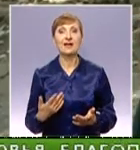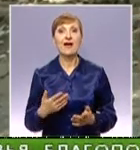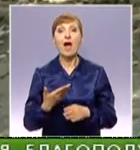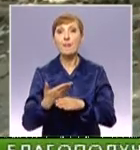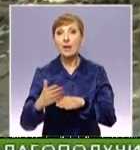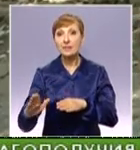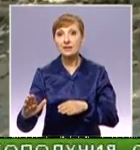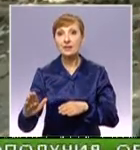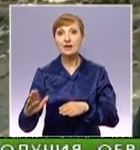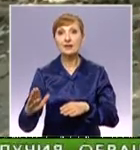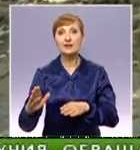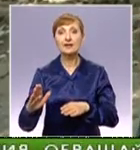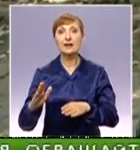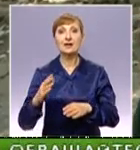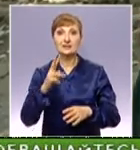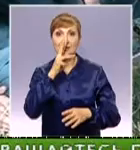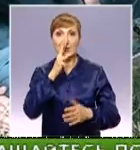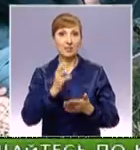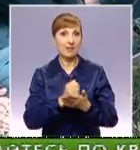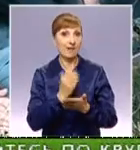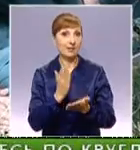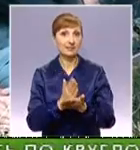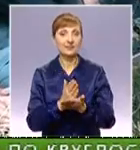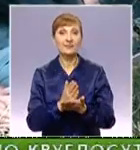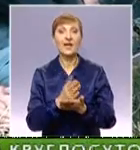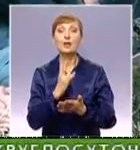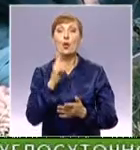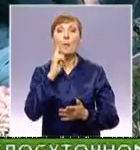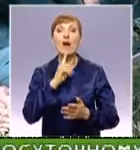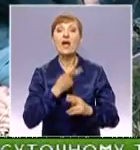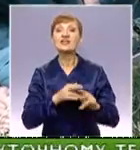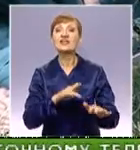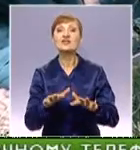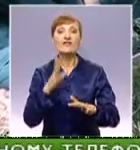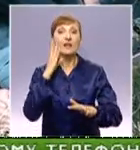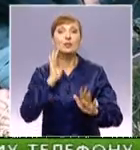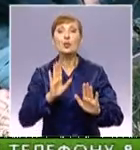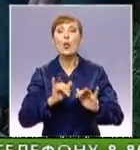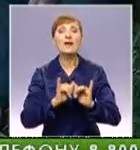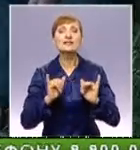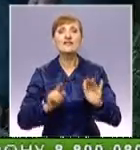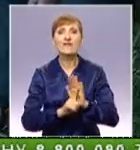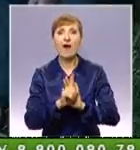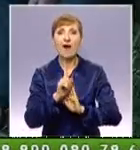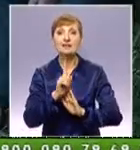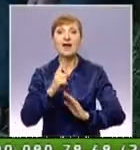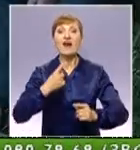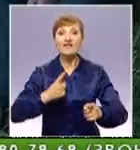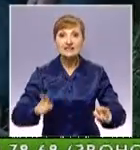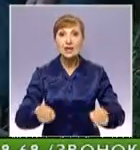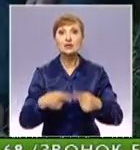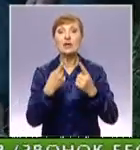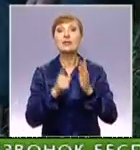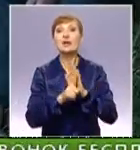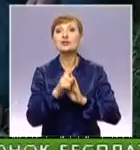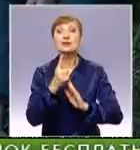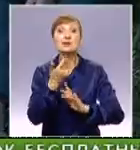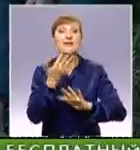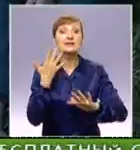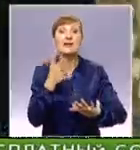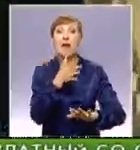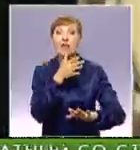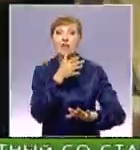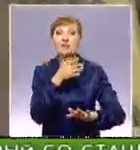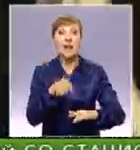Помимо этого, зарплата. Однако пока это движение в Алматы только развивается. Возрождать его начали буквально несколько лет